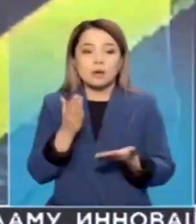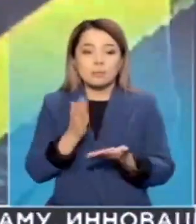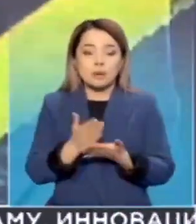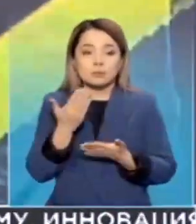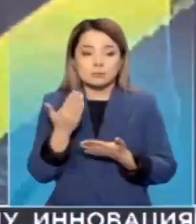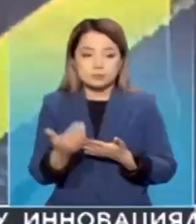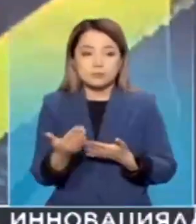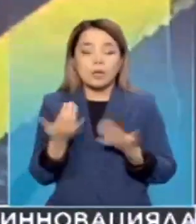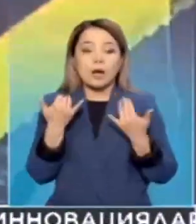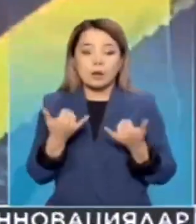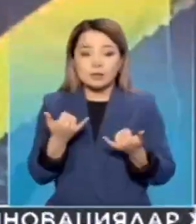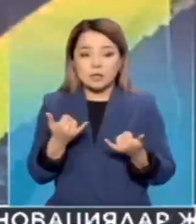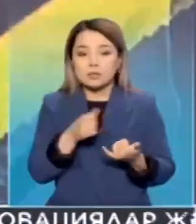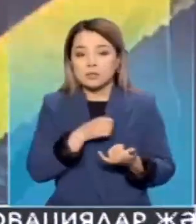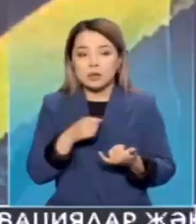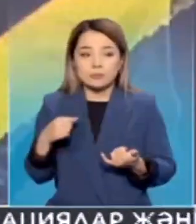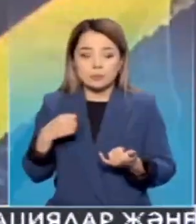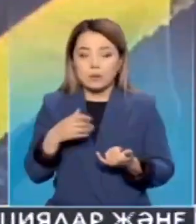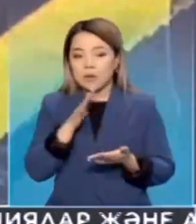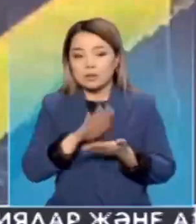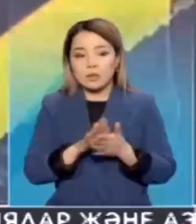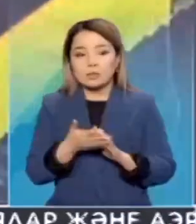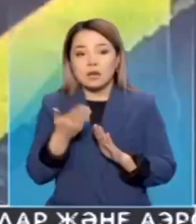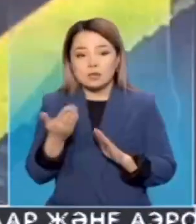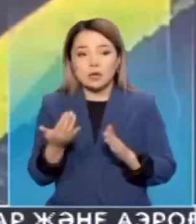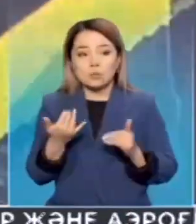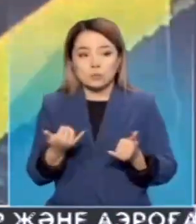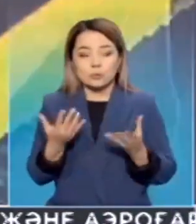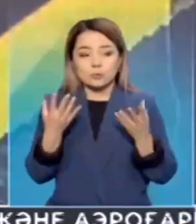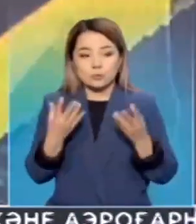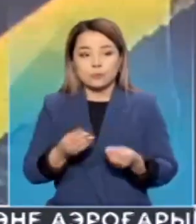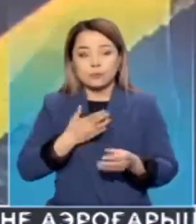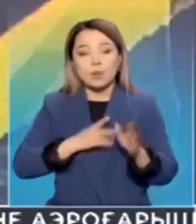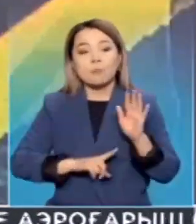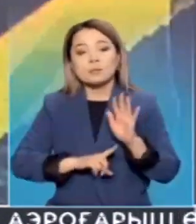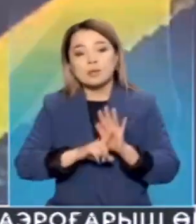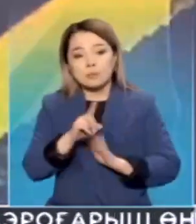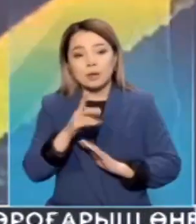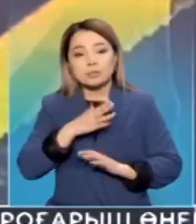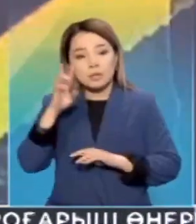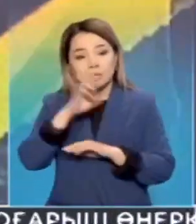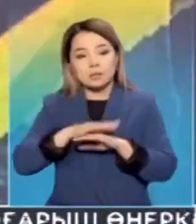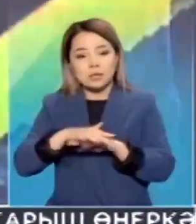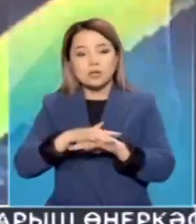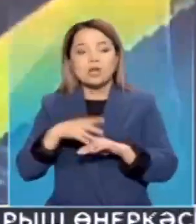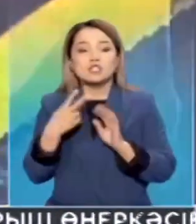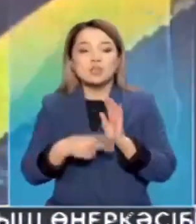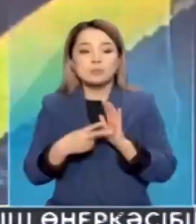жатыр. Қазіргі кездің өзінде бүгінгі күні ер алатын болсақ, біздің бұл бастаманы еліміздің